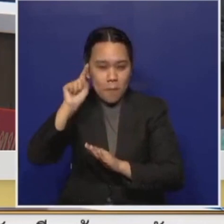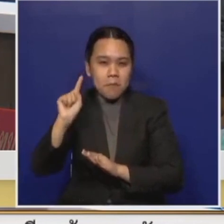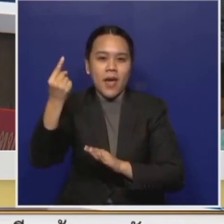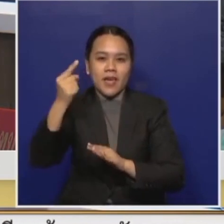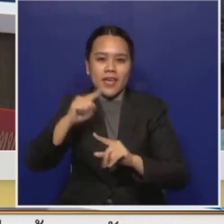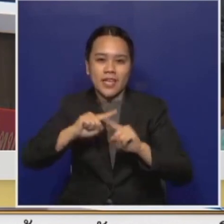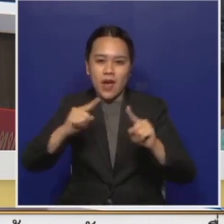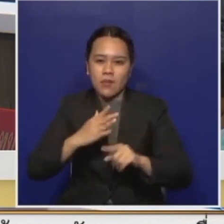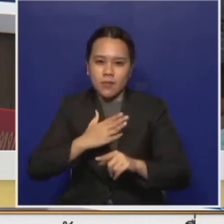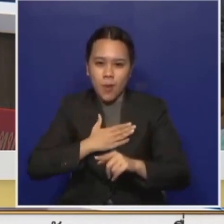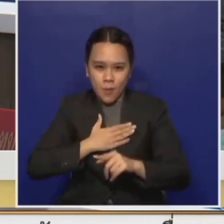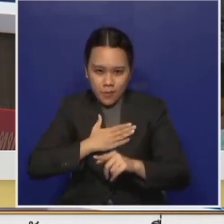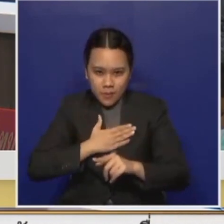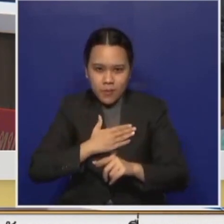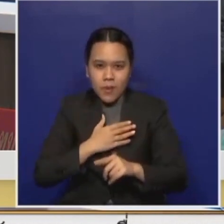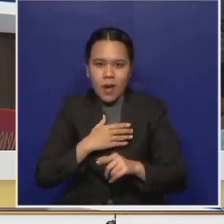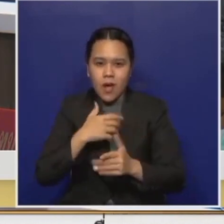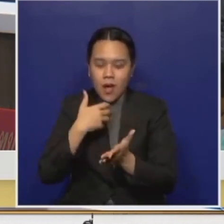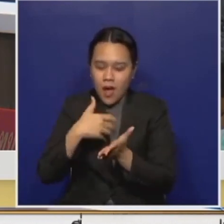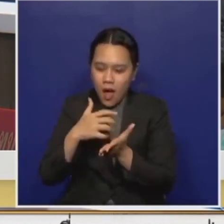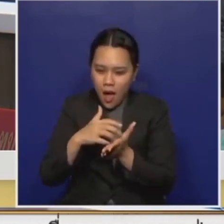ผมเองกลเรทาทานดวยคามรอครับ